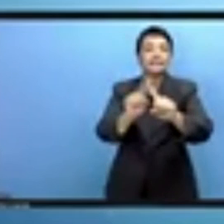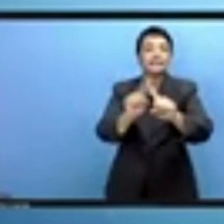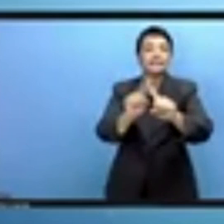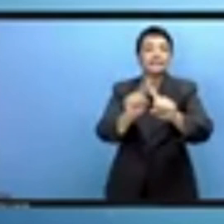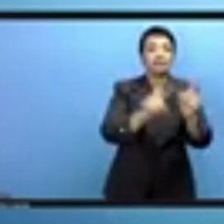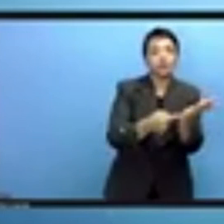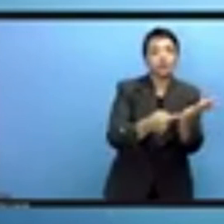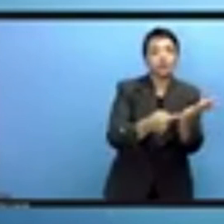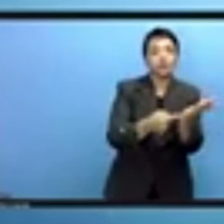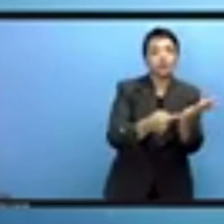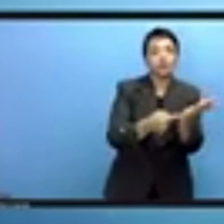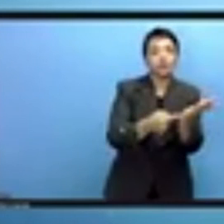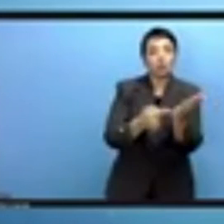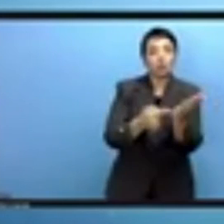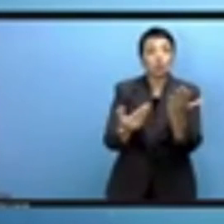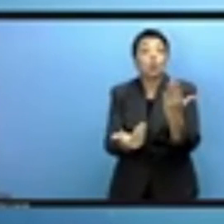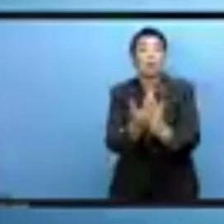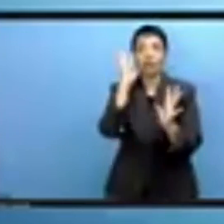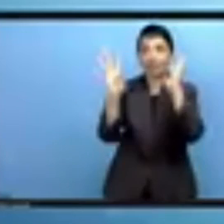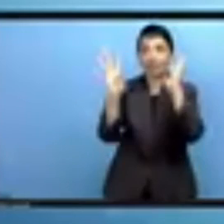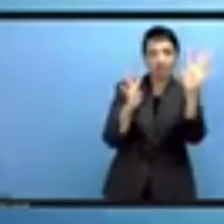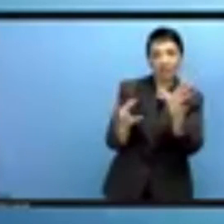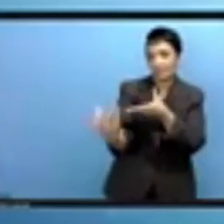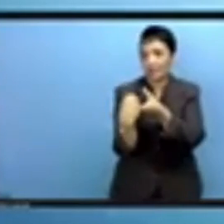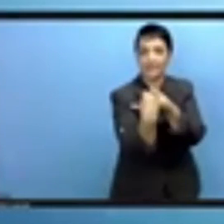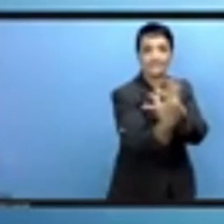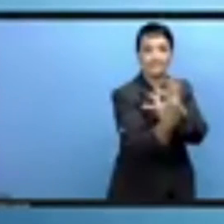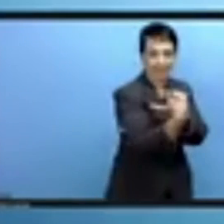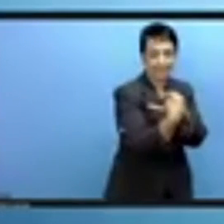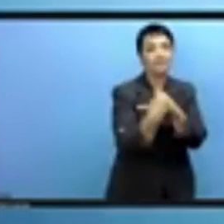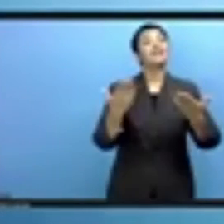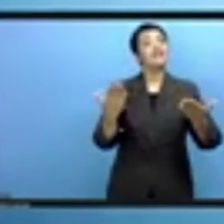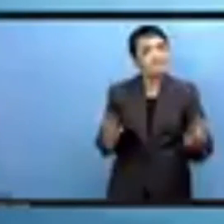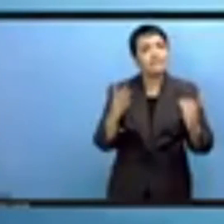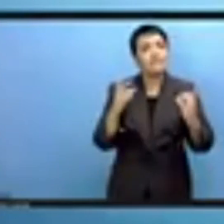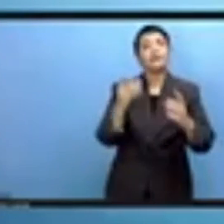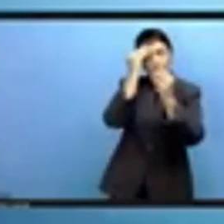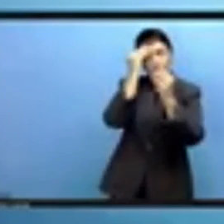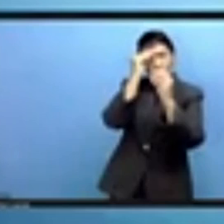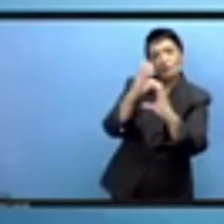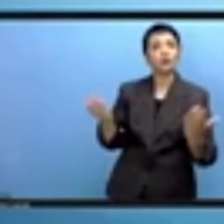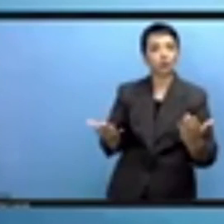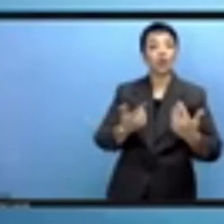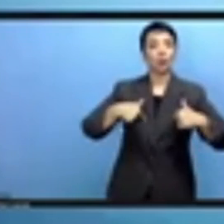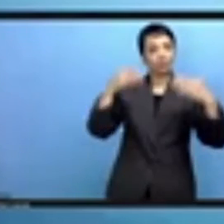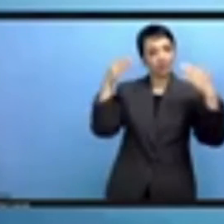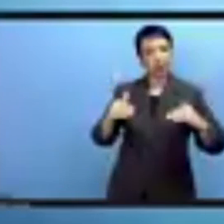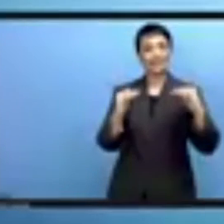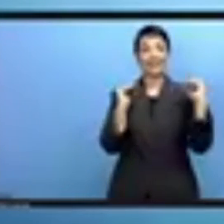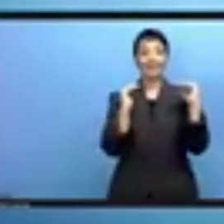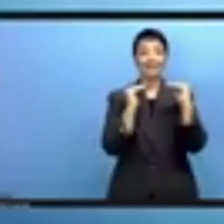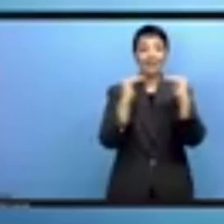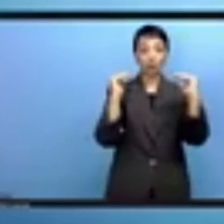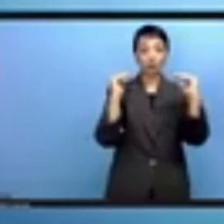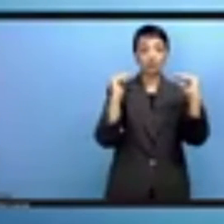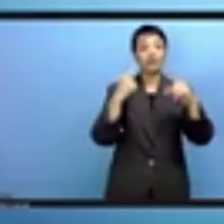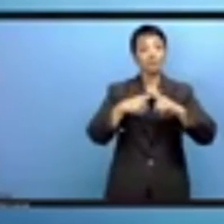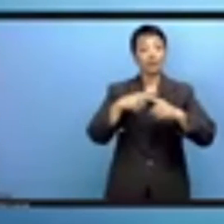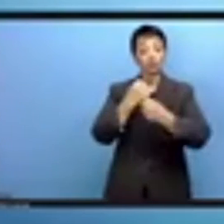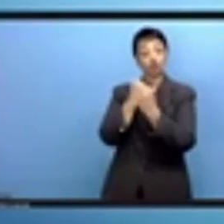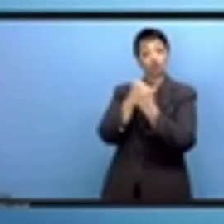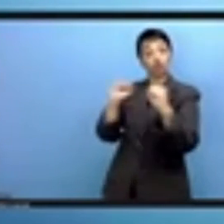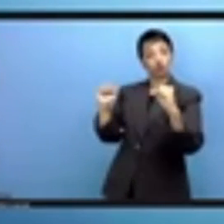式，以良好的方式来发展科技。所以我们专注